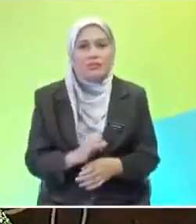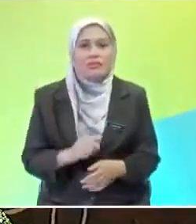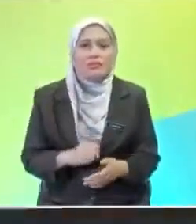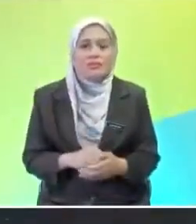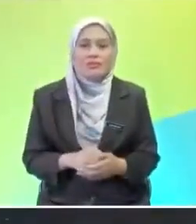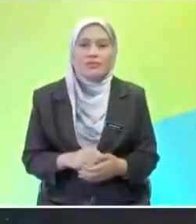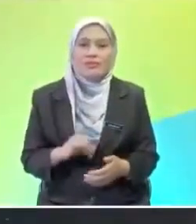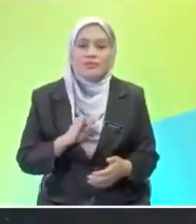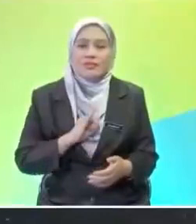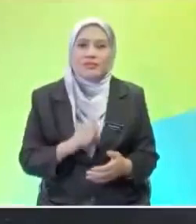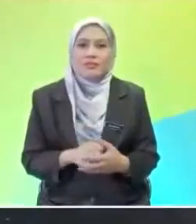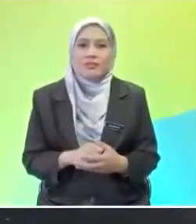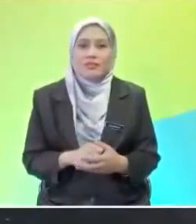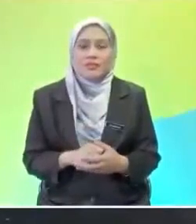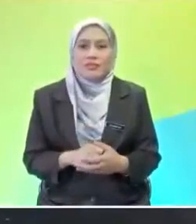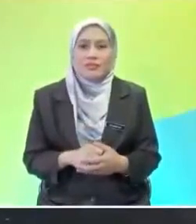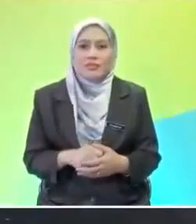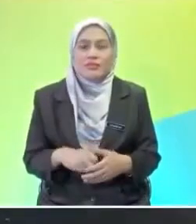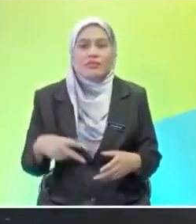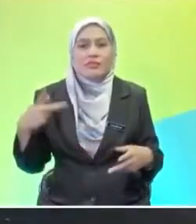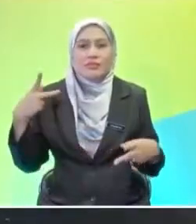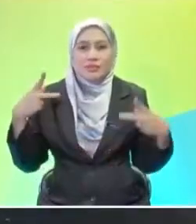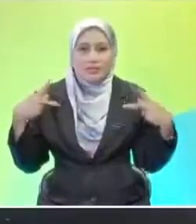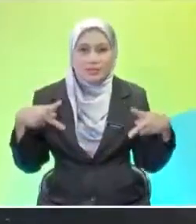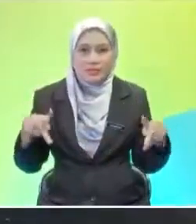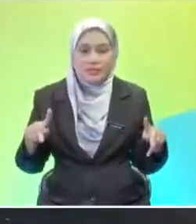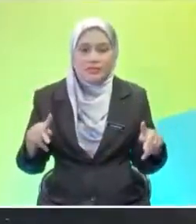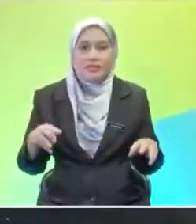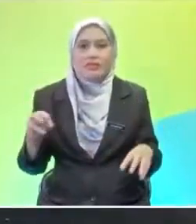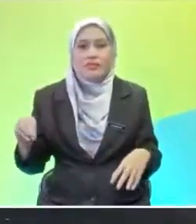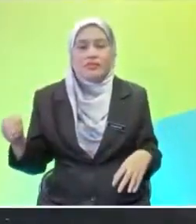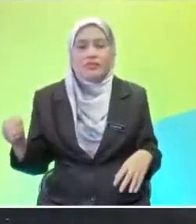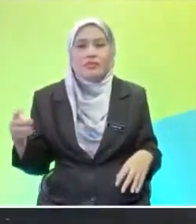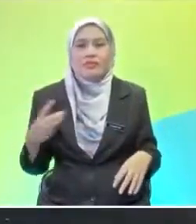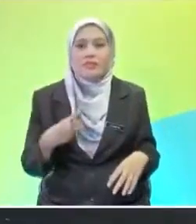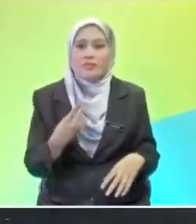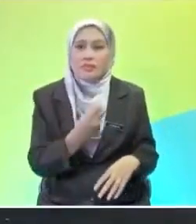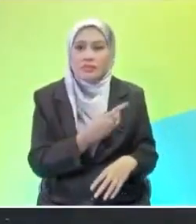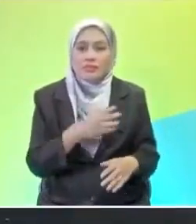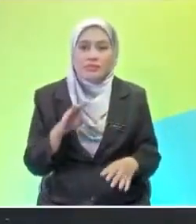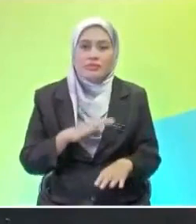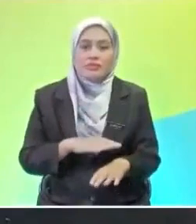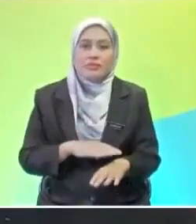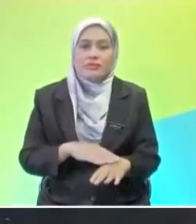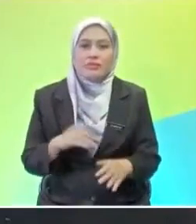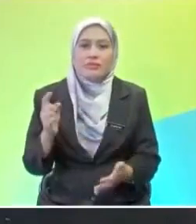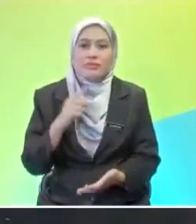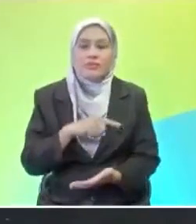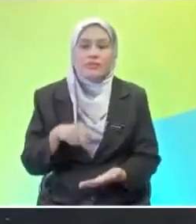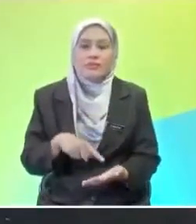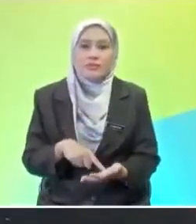Ya cikgu, dan untuk peluang murid-murid kita pada hari ini, mungkin mereka dapat merealisasikan niat nak